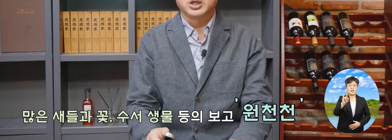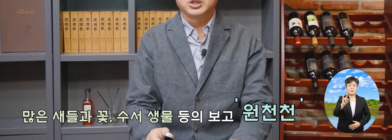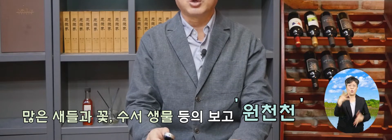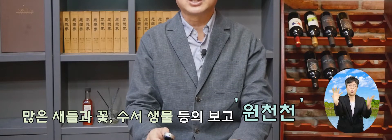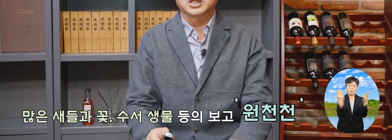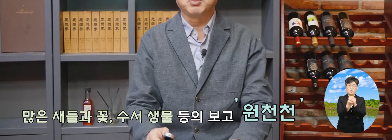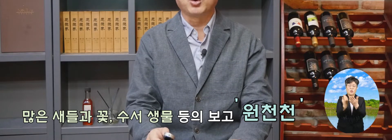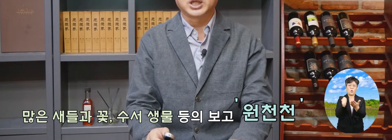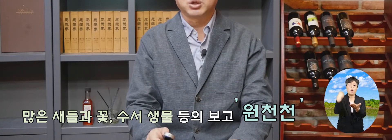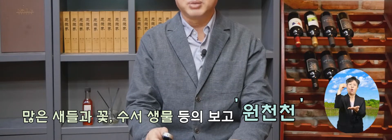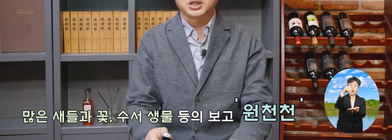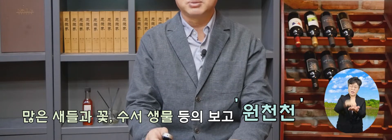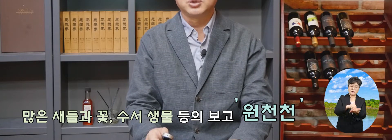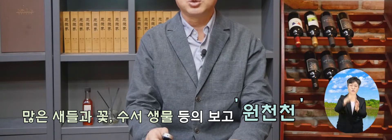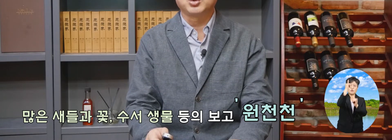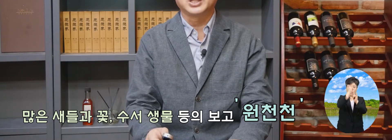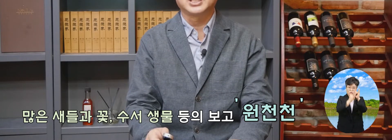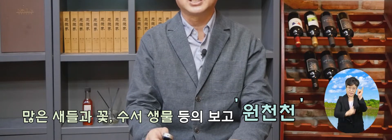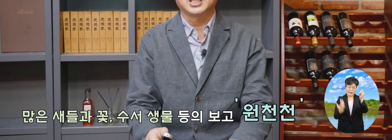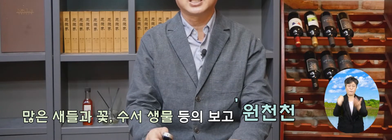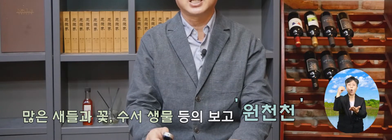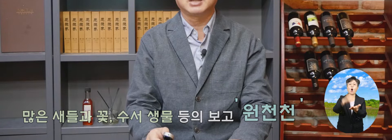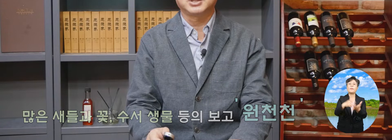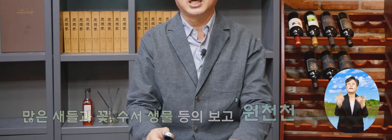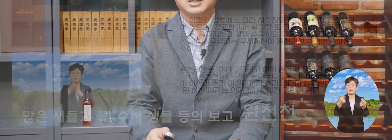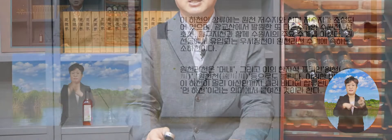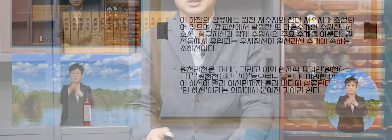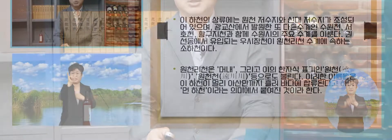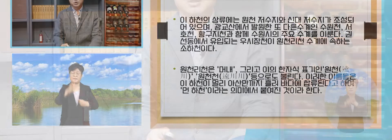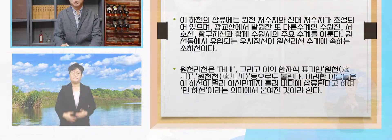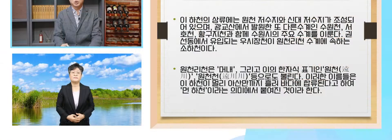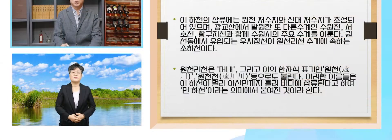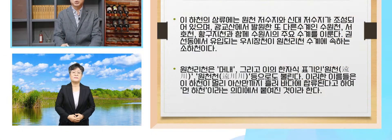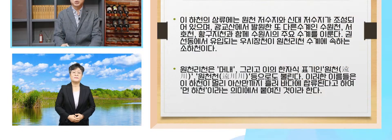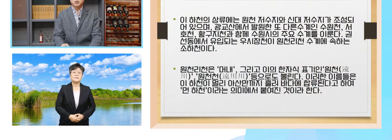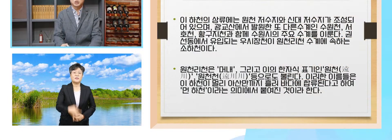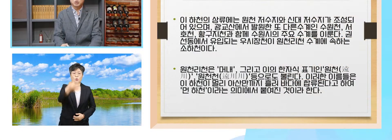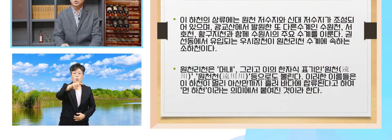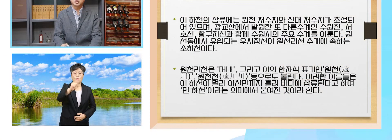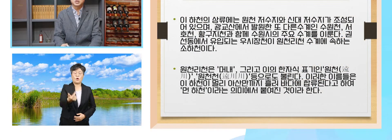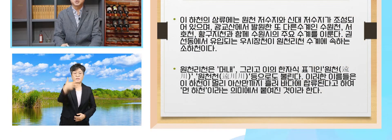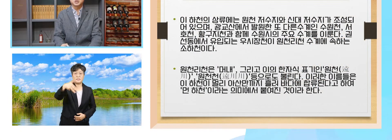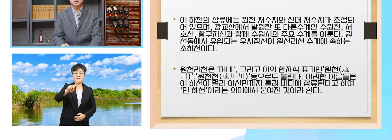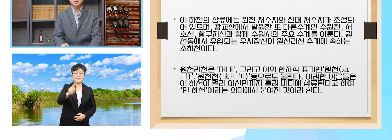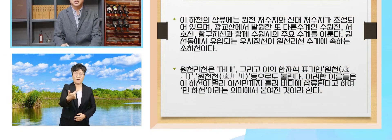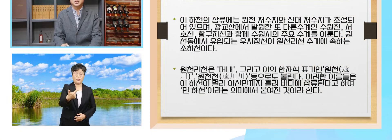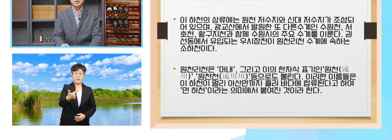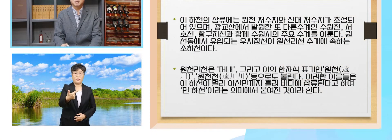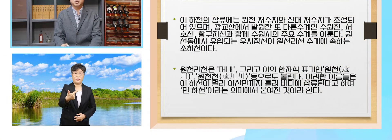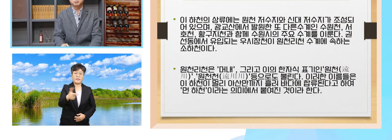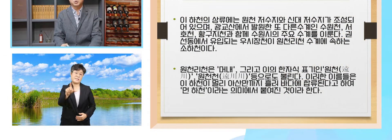것도 역사를 복원하는 것만큼 중요한 일이 아닌가 생각을 합니다. 원천천 어떤 지명이